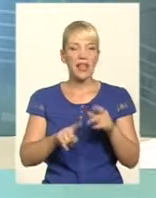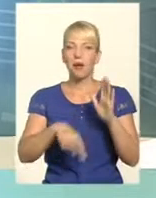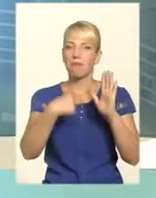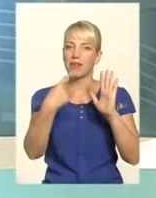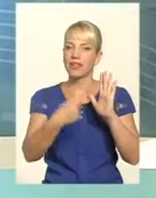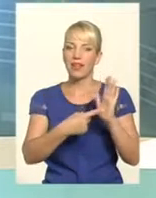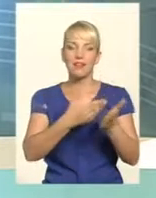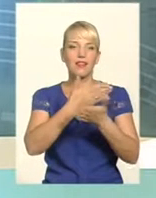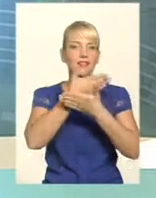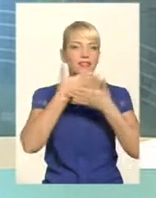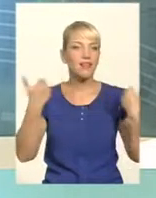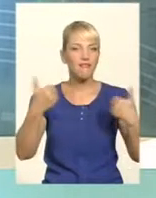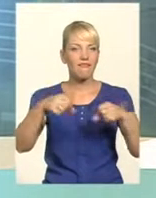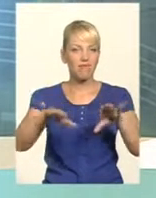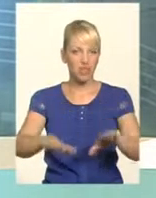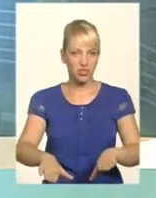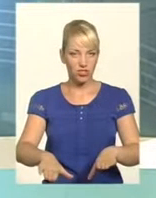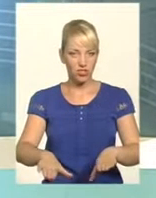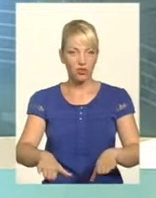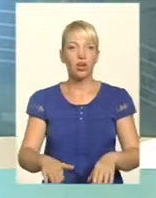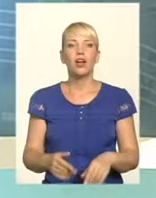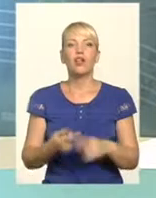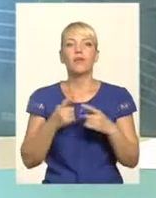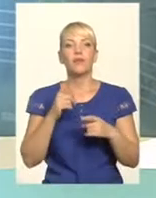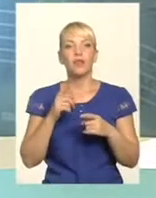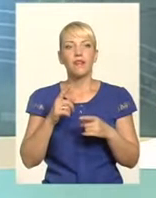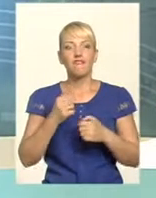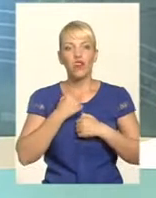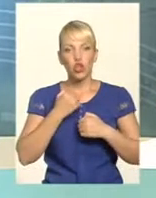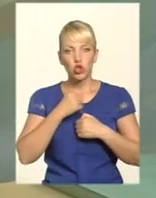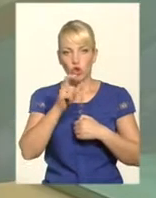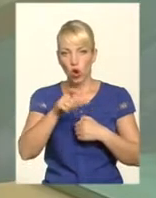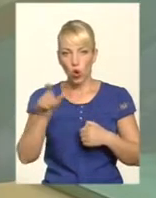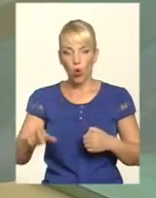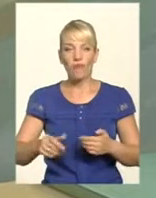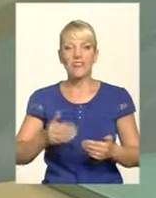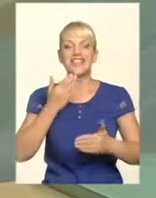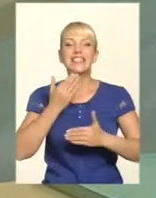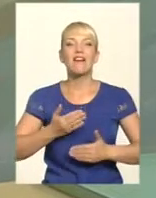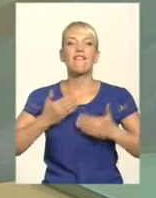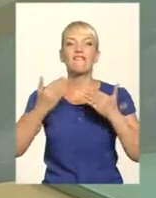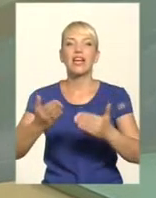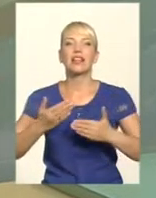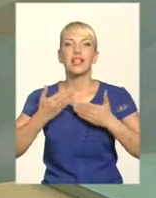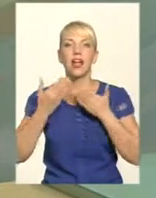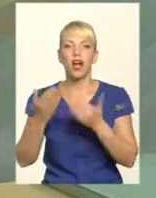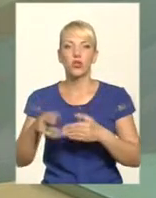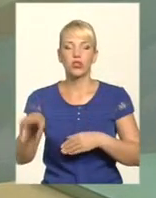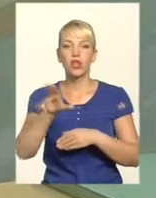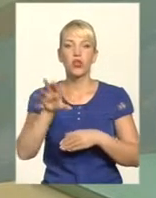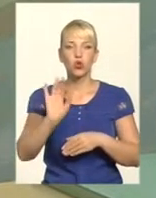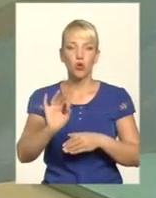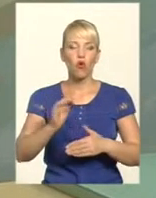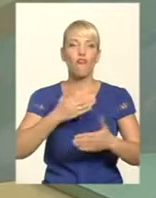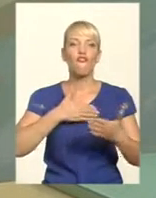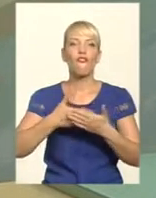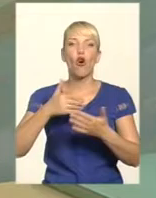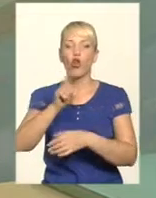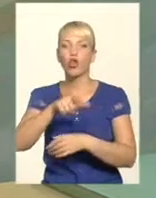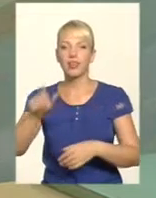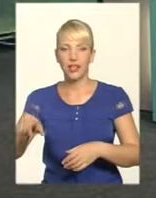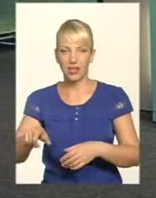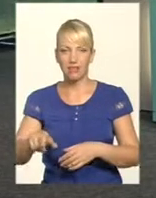таки військові звертаються до волонтерів, тому що виходить, що його там на сьогоднішній день не